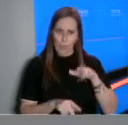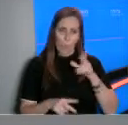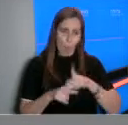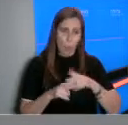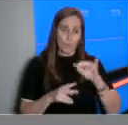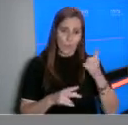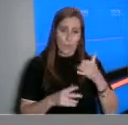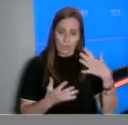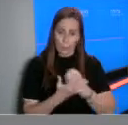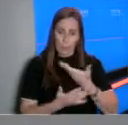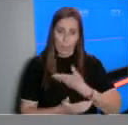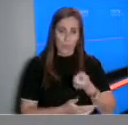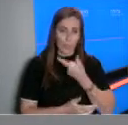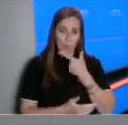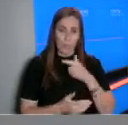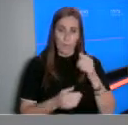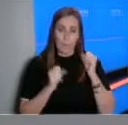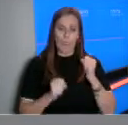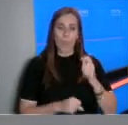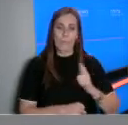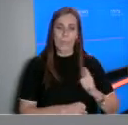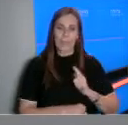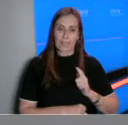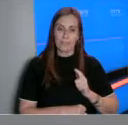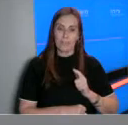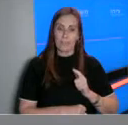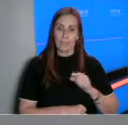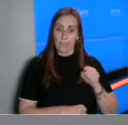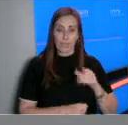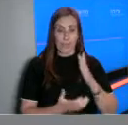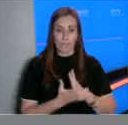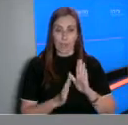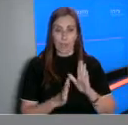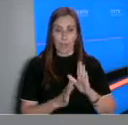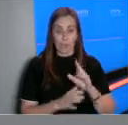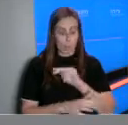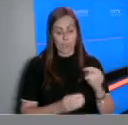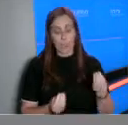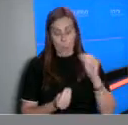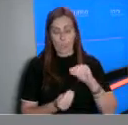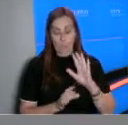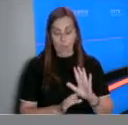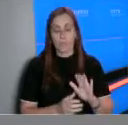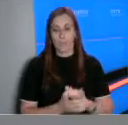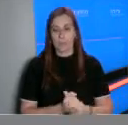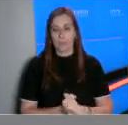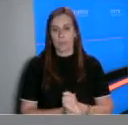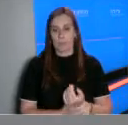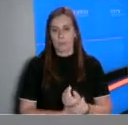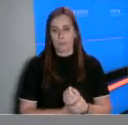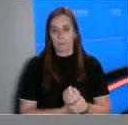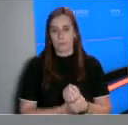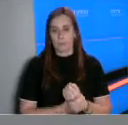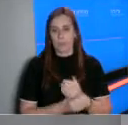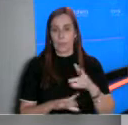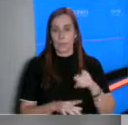חולים שהצליחו לקבל את התרופה מביטוחים פרטיים, שזה כבר שם לנו סוגיה נוספת על השולחן,